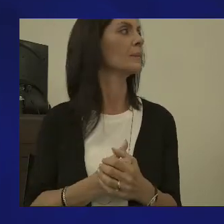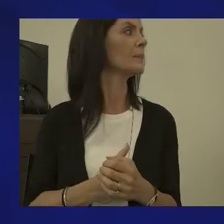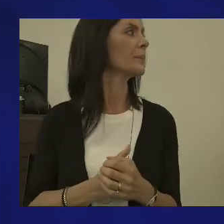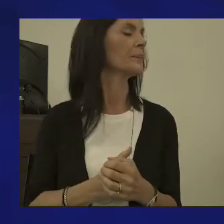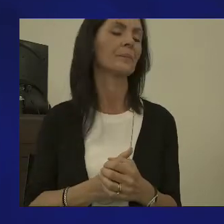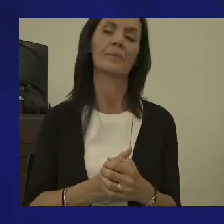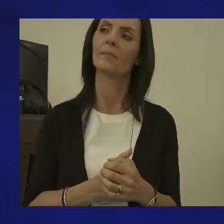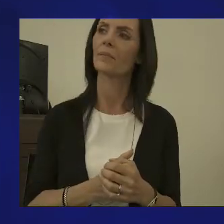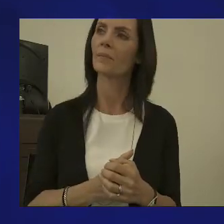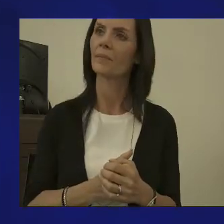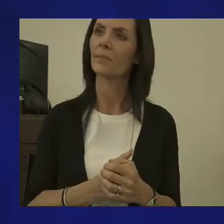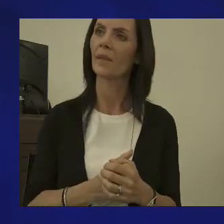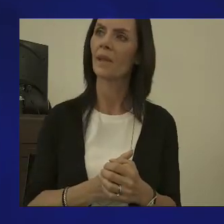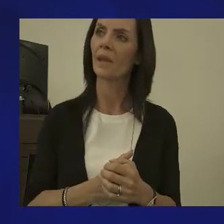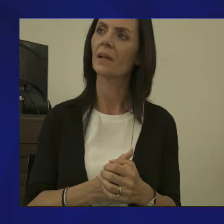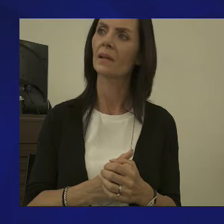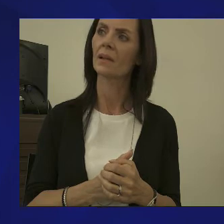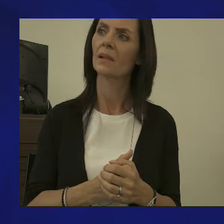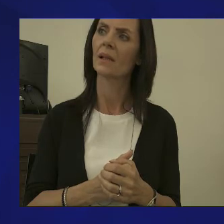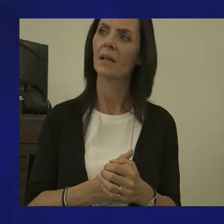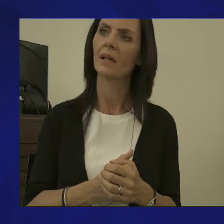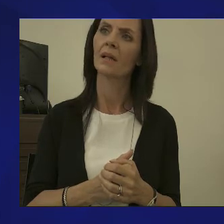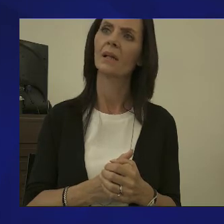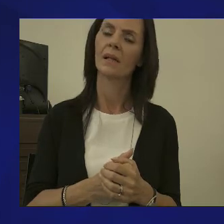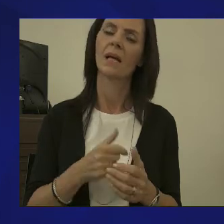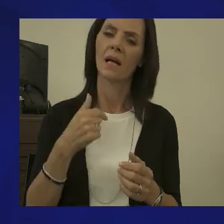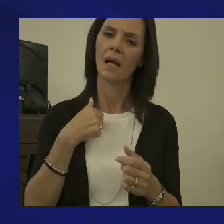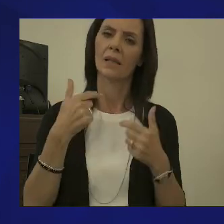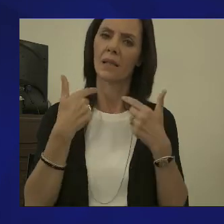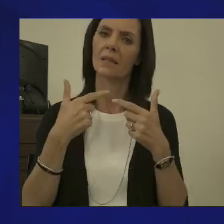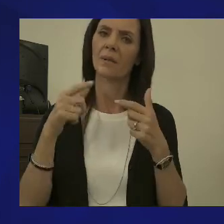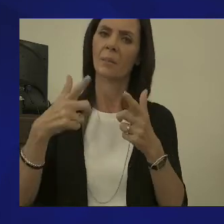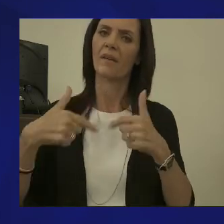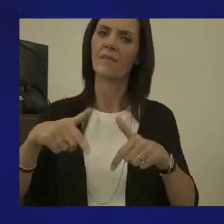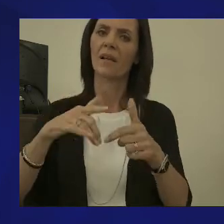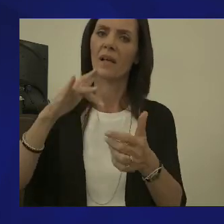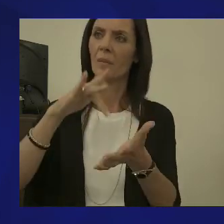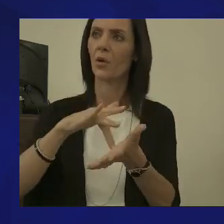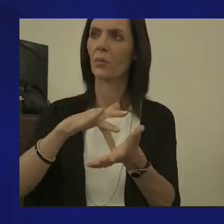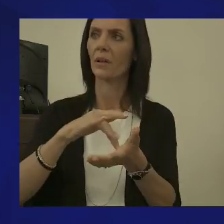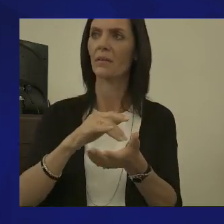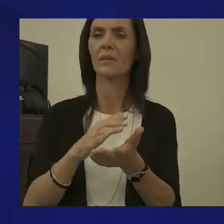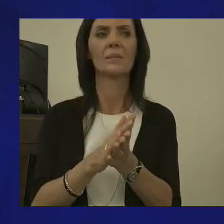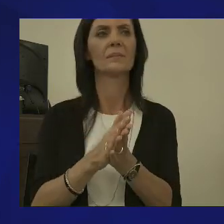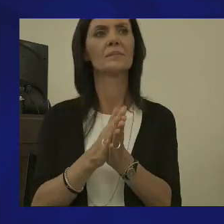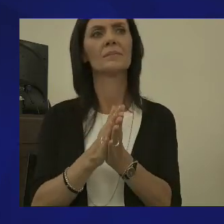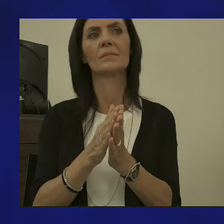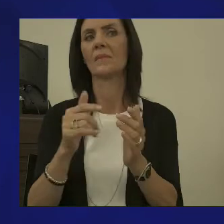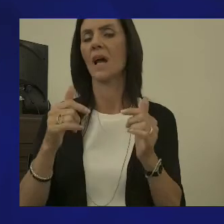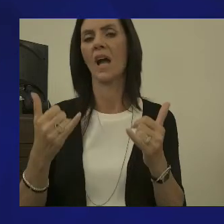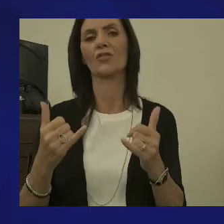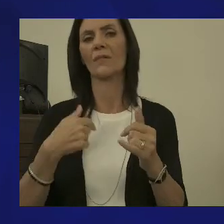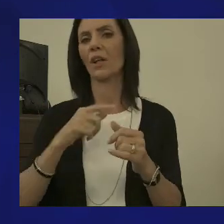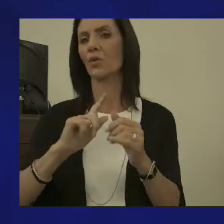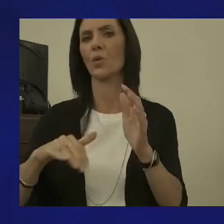מדברים ששת הימים. אם אתה מחזיר, אז אין טעם לדון עכשיו. אז אני אסביר את זה בוועדה המקומית. נכון, בדיוק. טוב, אז אנחנו... 634. אז אנחנו לא מצביעים